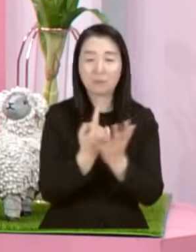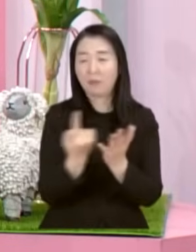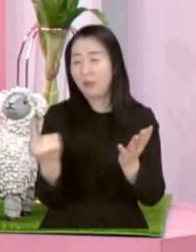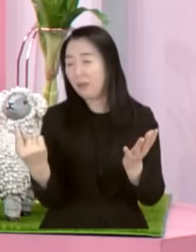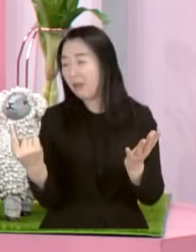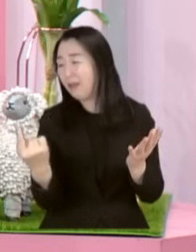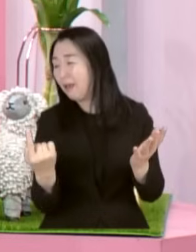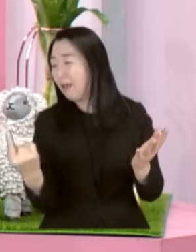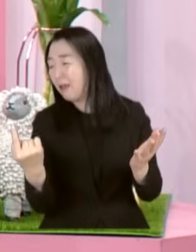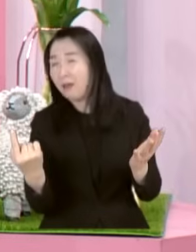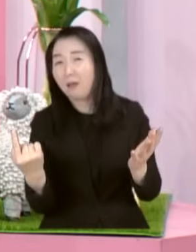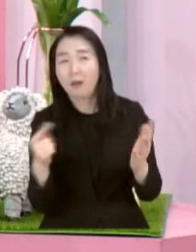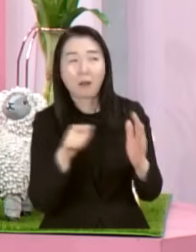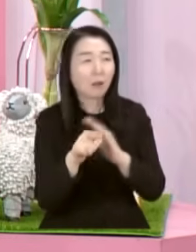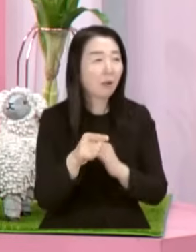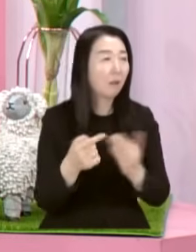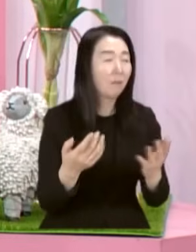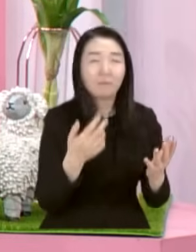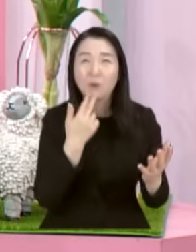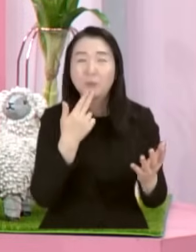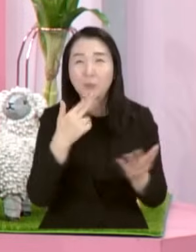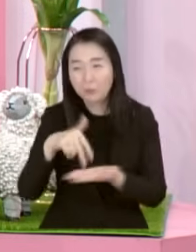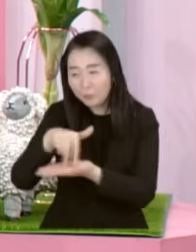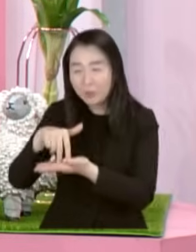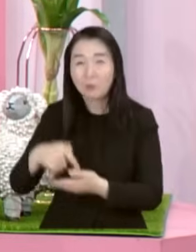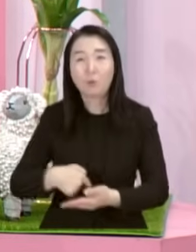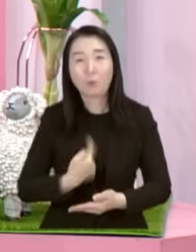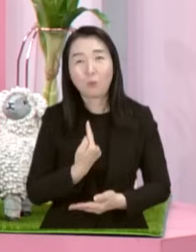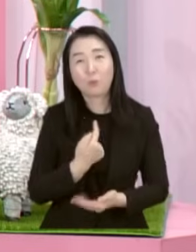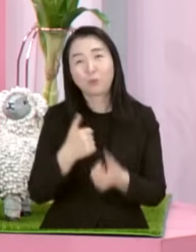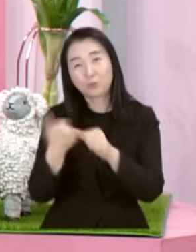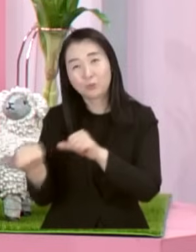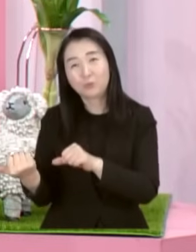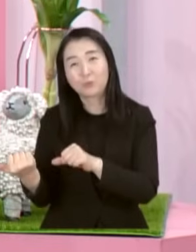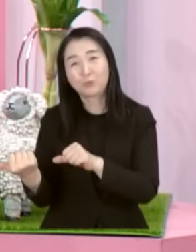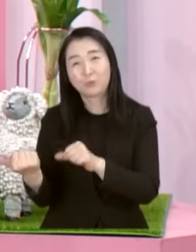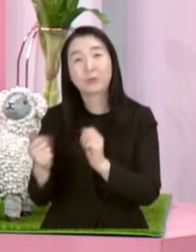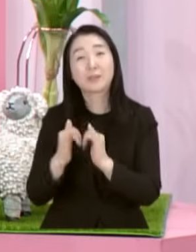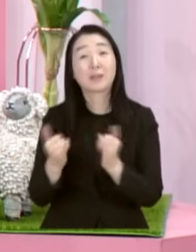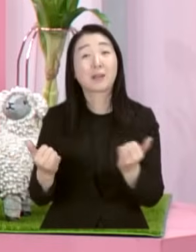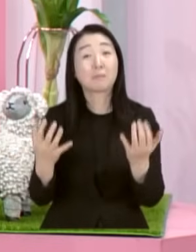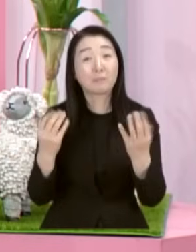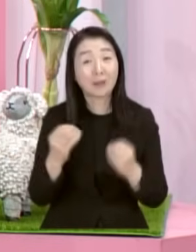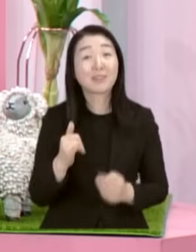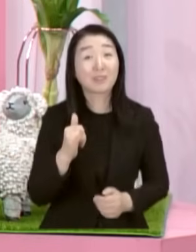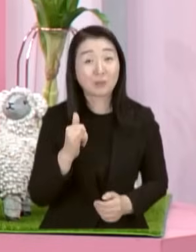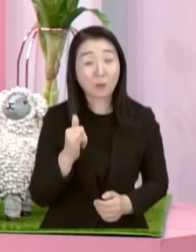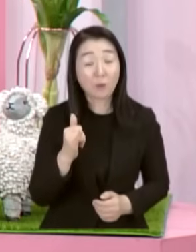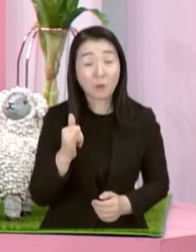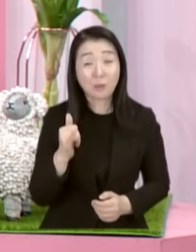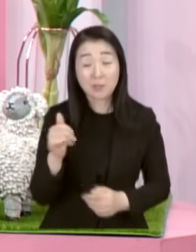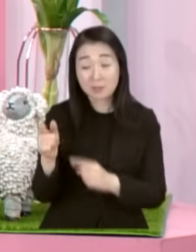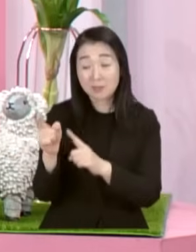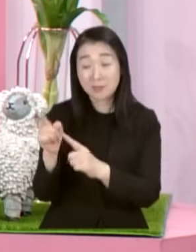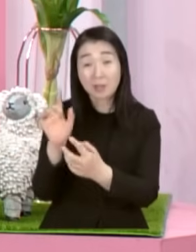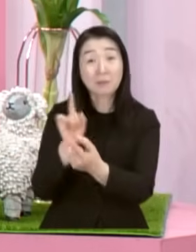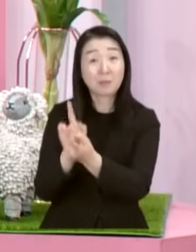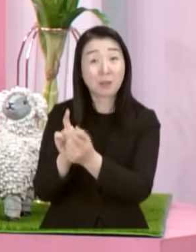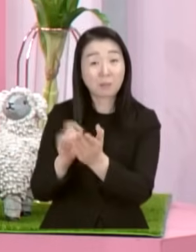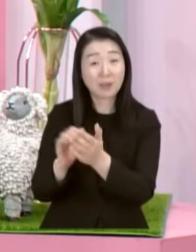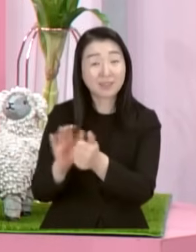아직도 그런 분들이 있어요. 외로워서 홀로 고독사하는 분들이 있단 말이에요. 이런 분들 한 분이라도